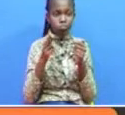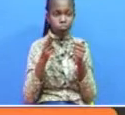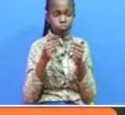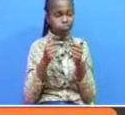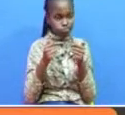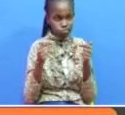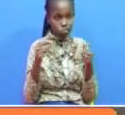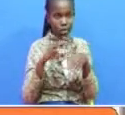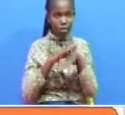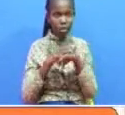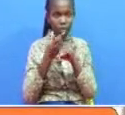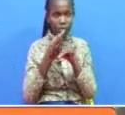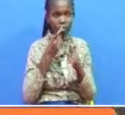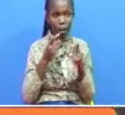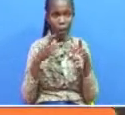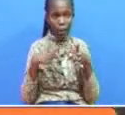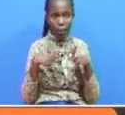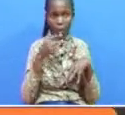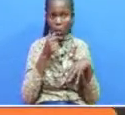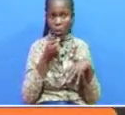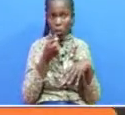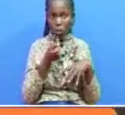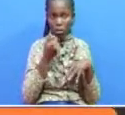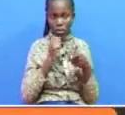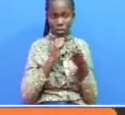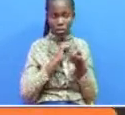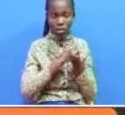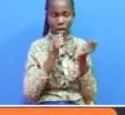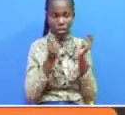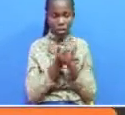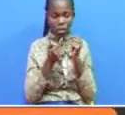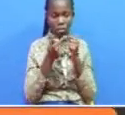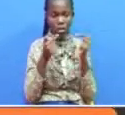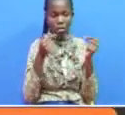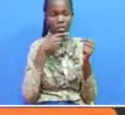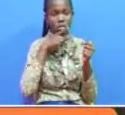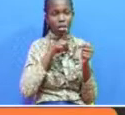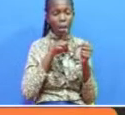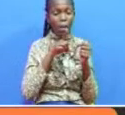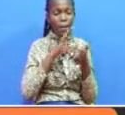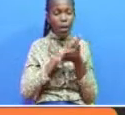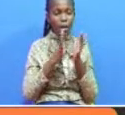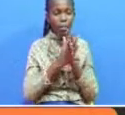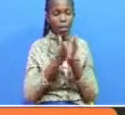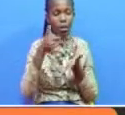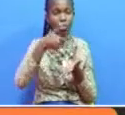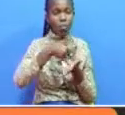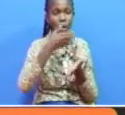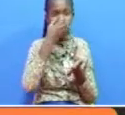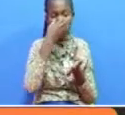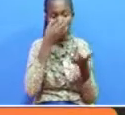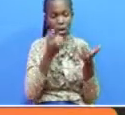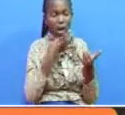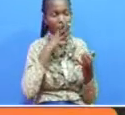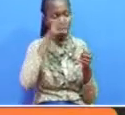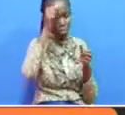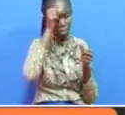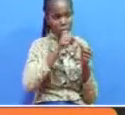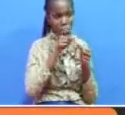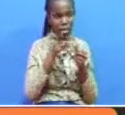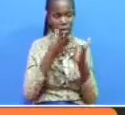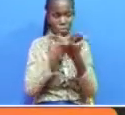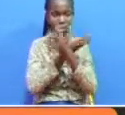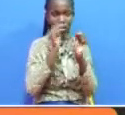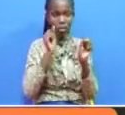muno kuma kula kwe andwala mesio keo kana kutweka pinzani make tuambesia na munini wake. Lakini ki akalika na wana cho ta